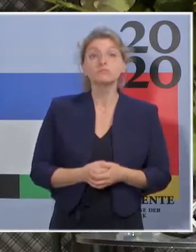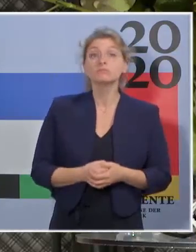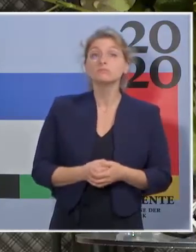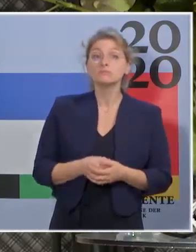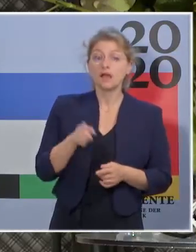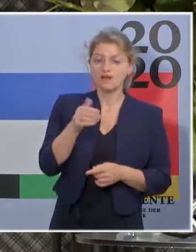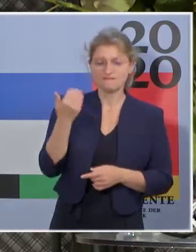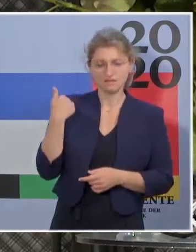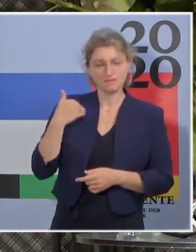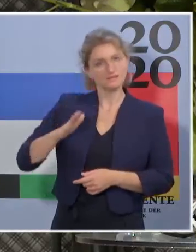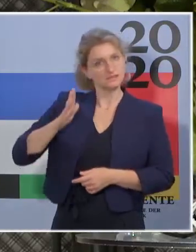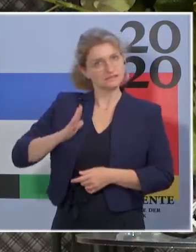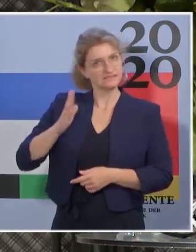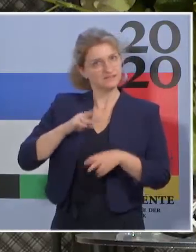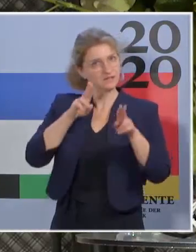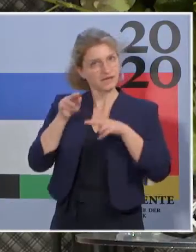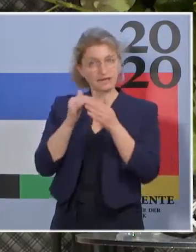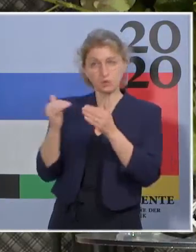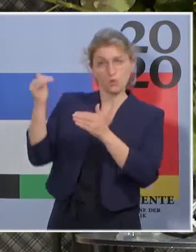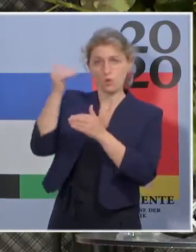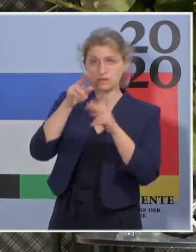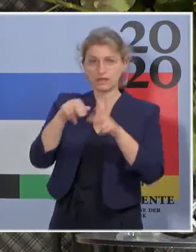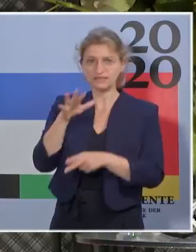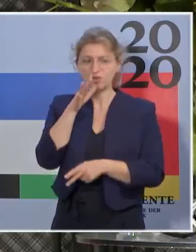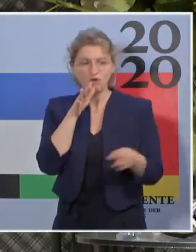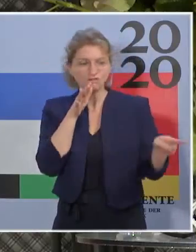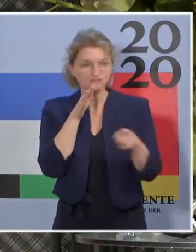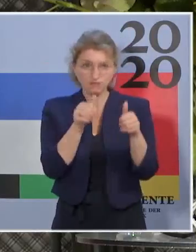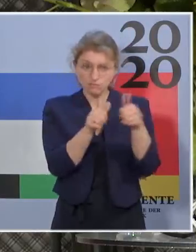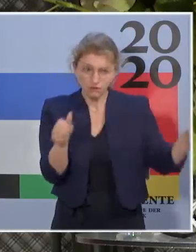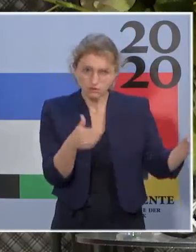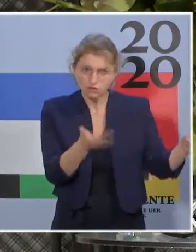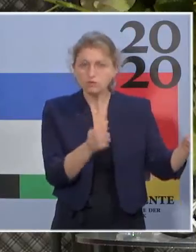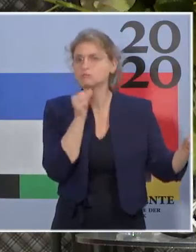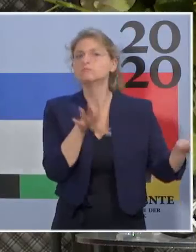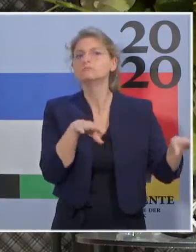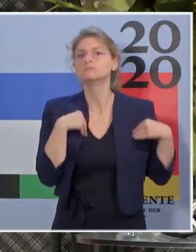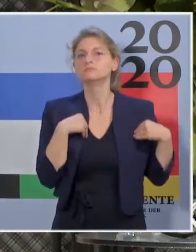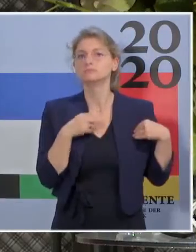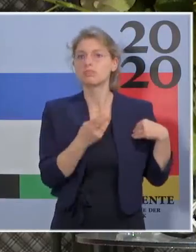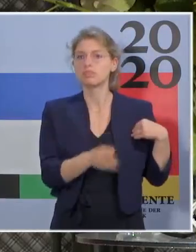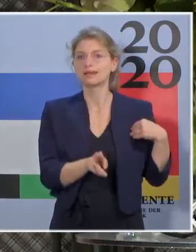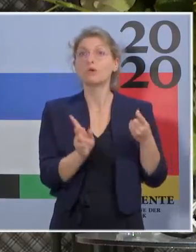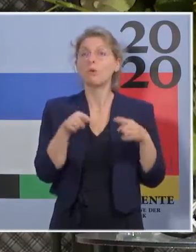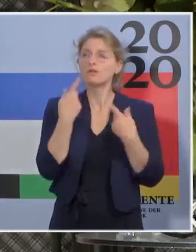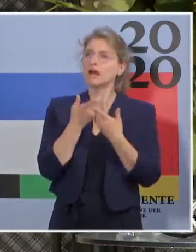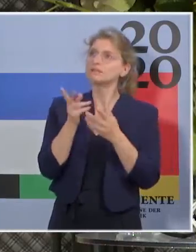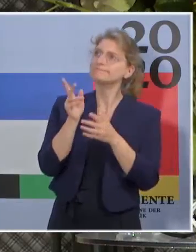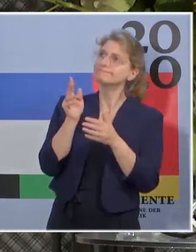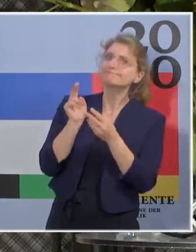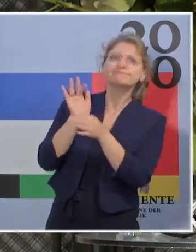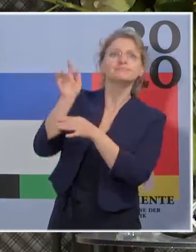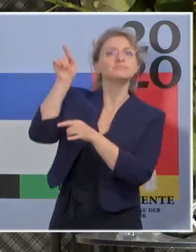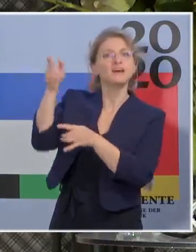den Zivilgerichten, obersten Gerichtshof, nicht anerkannt. Und dann wurde auch der Verfassungsgerichtshof angerufen. Damals